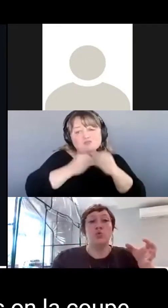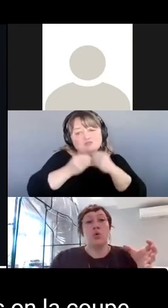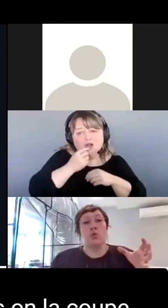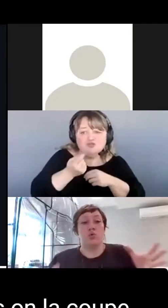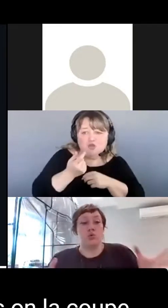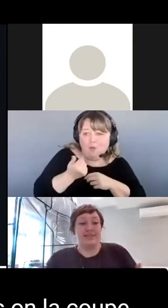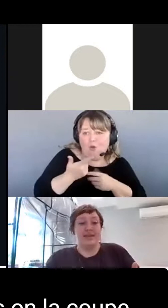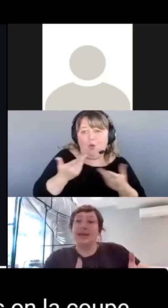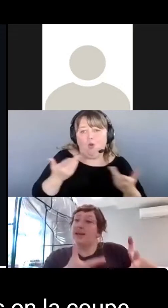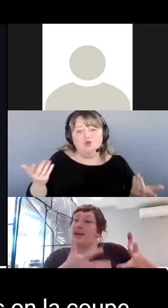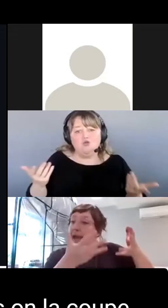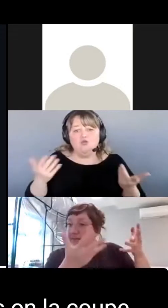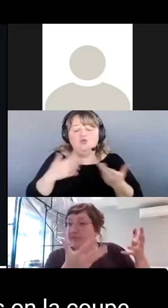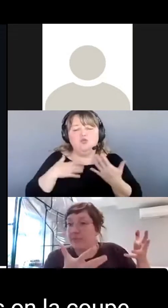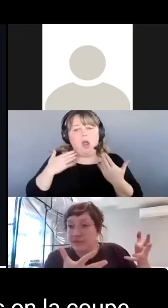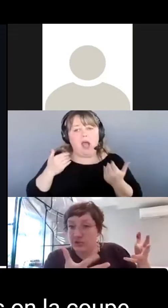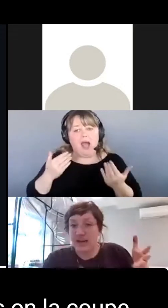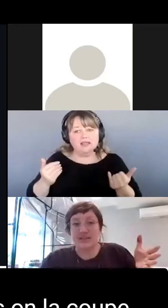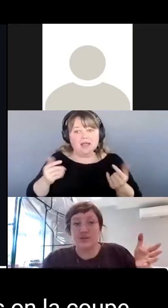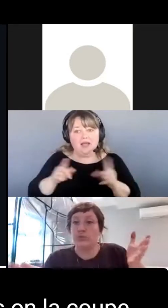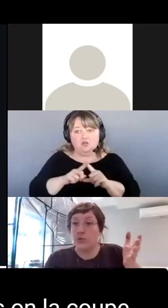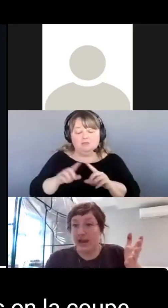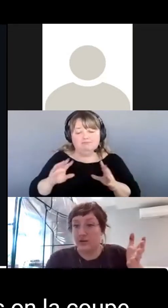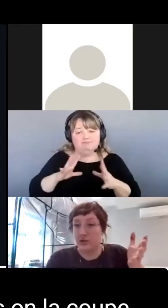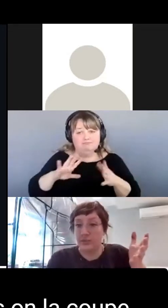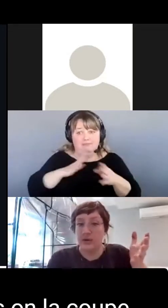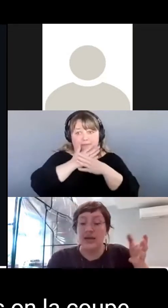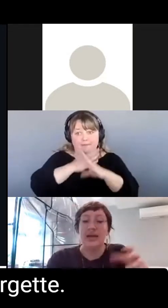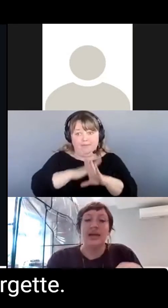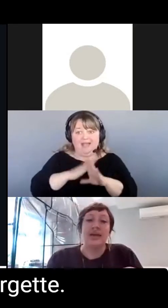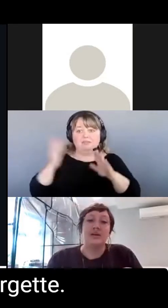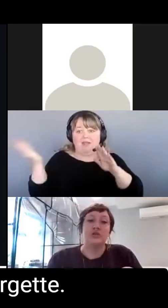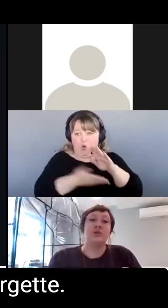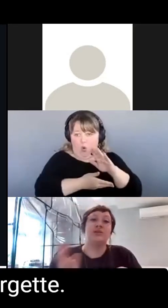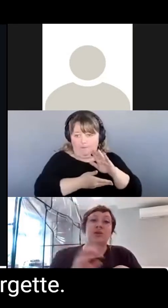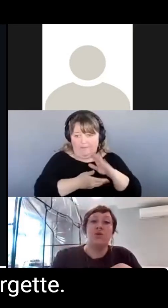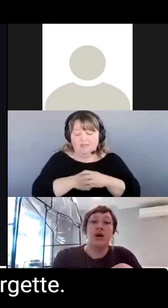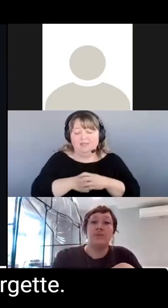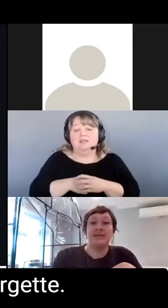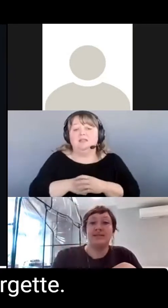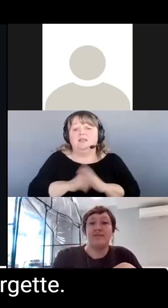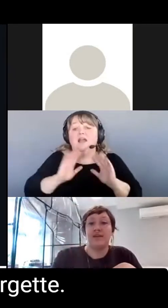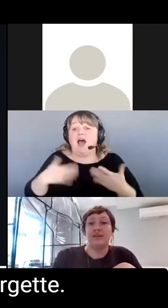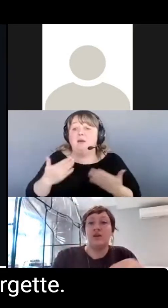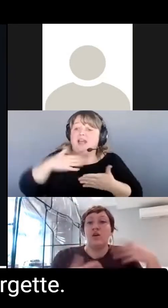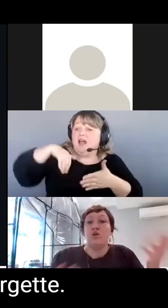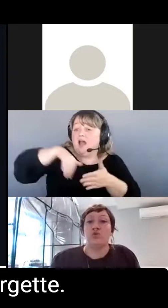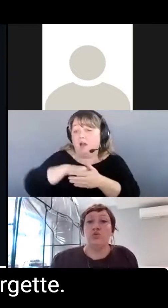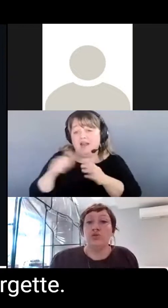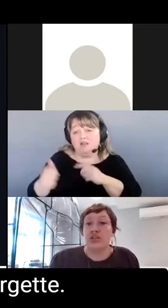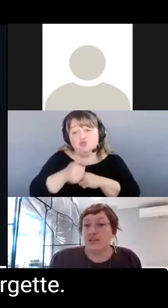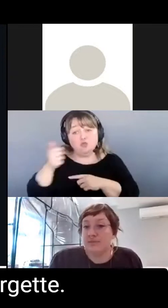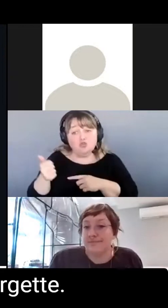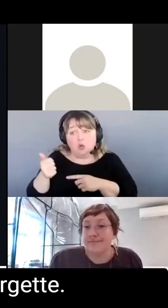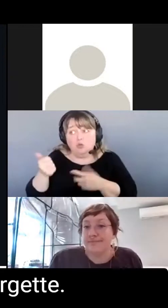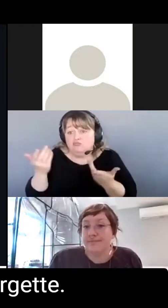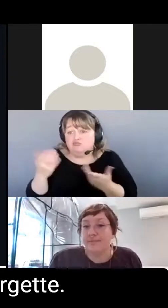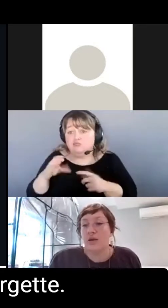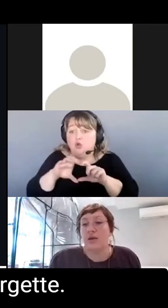là, ou on attend qu'elle arrive à maturation, puis on la coupe. Et ensuite, on remplace avec une